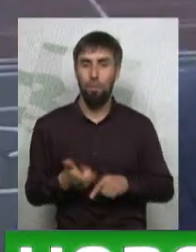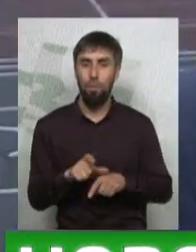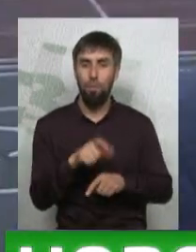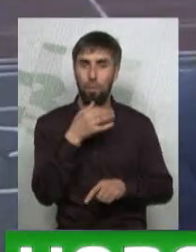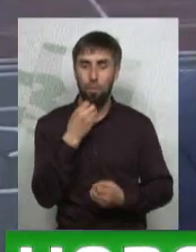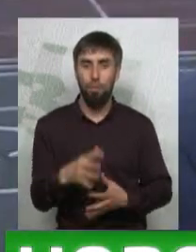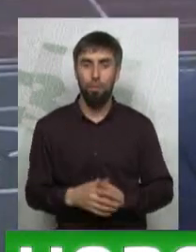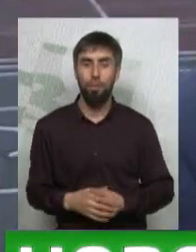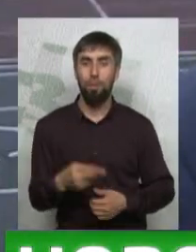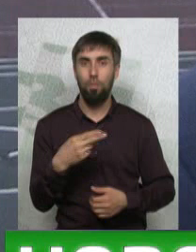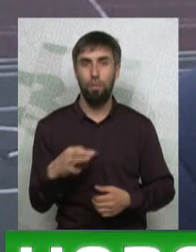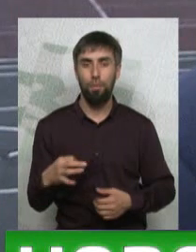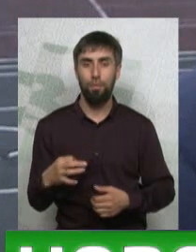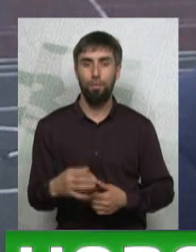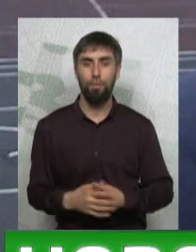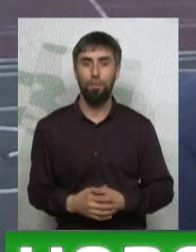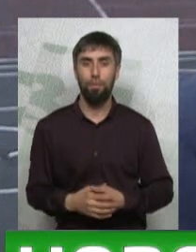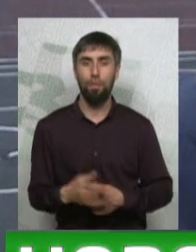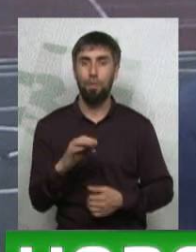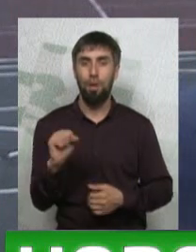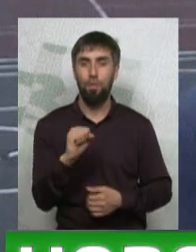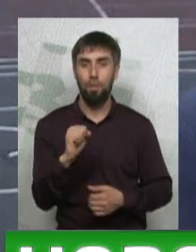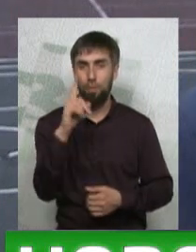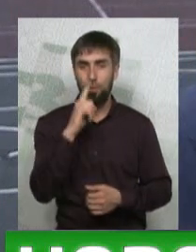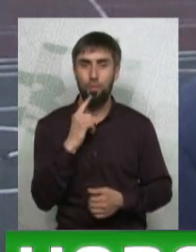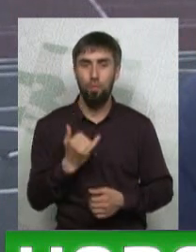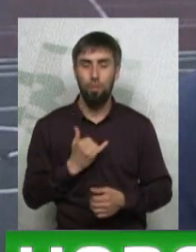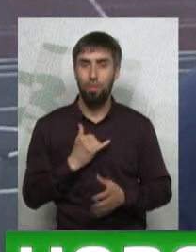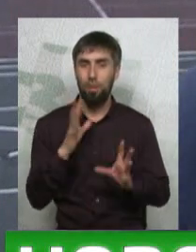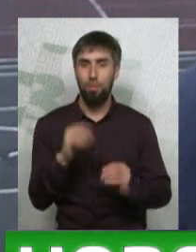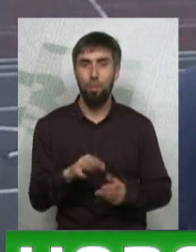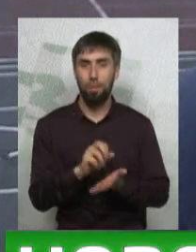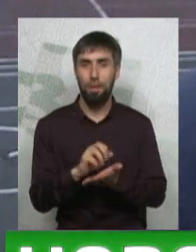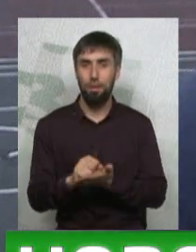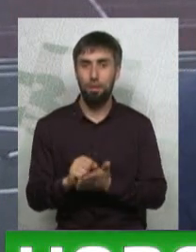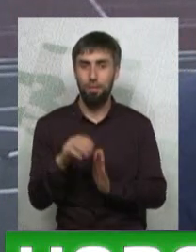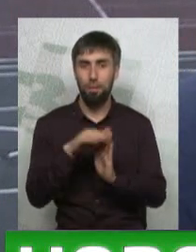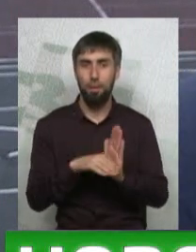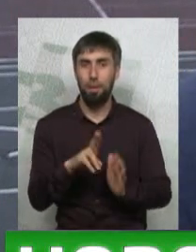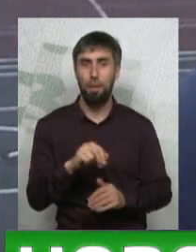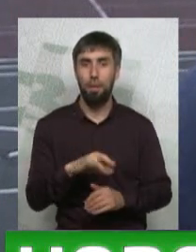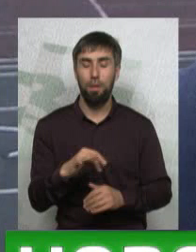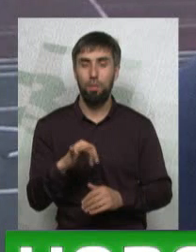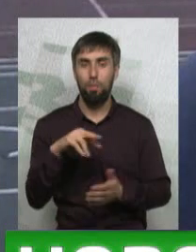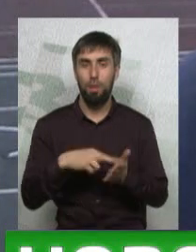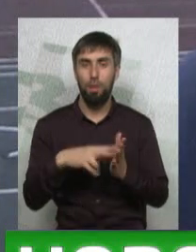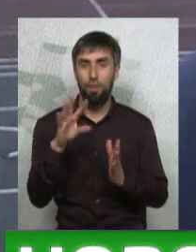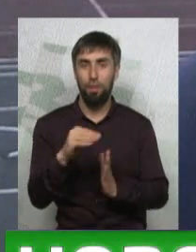хорошая. До августа месяца у нас все забронировано. Календарный план весь